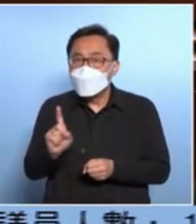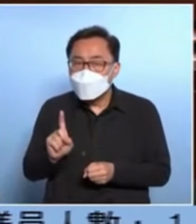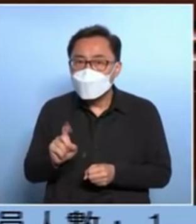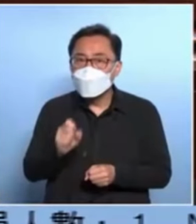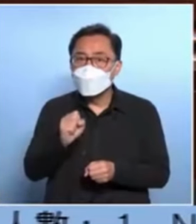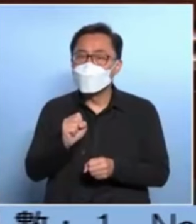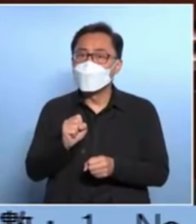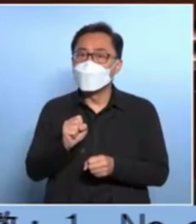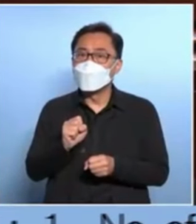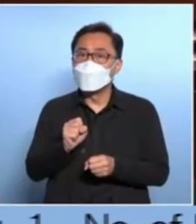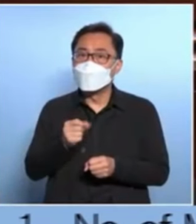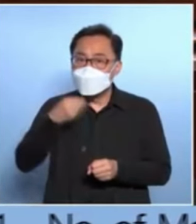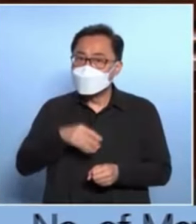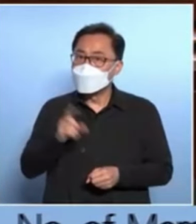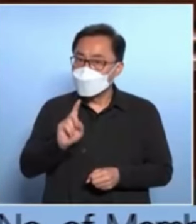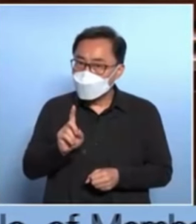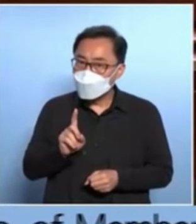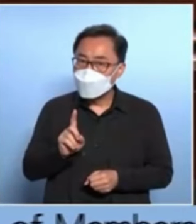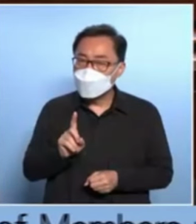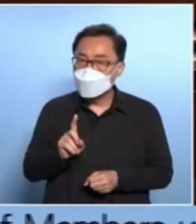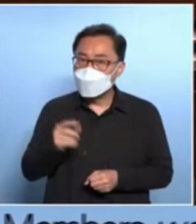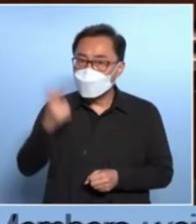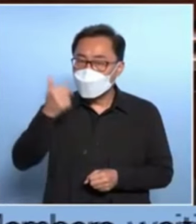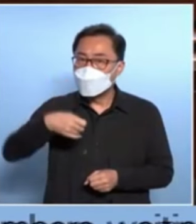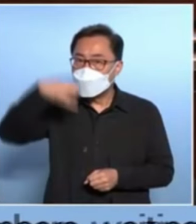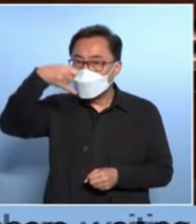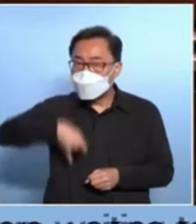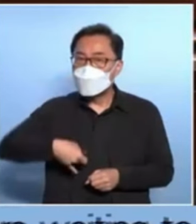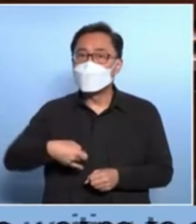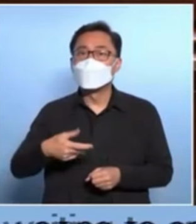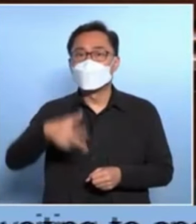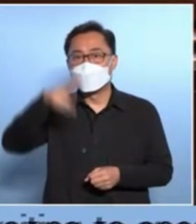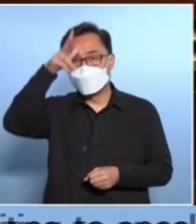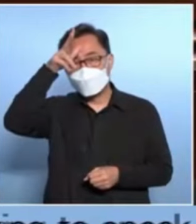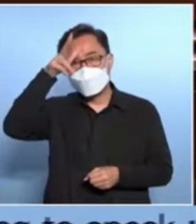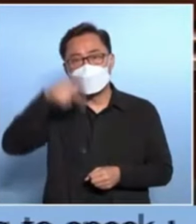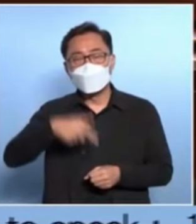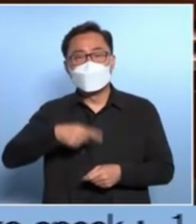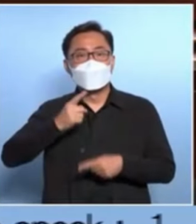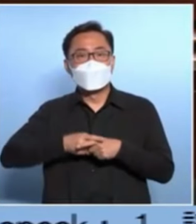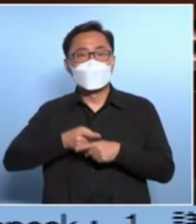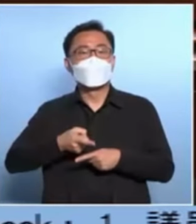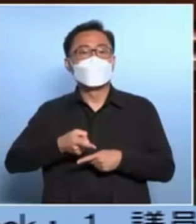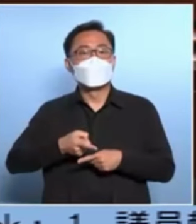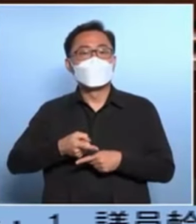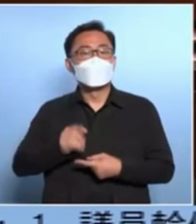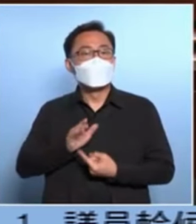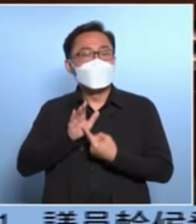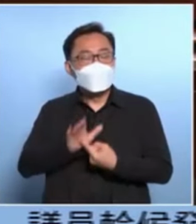什麼？我希望接下來這一屆政府是真正是會落實一